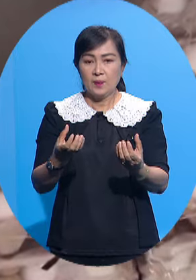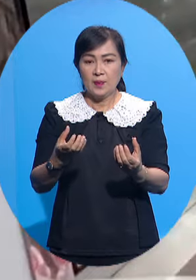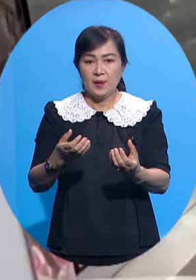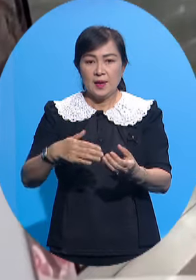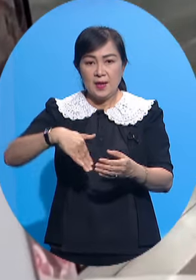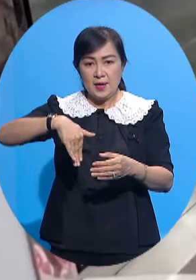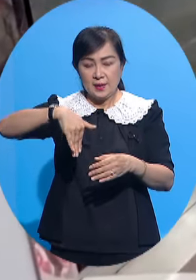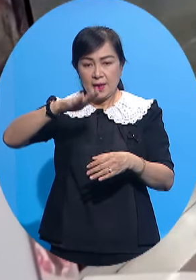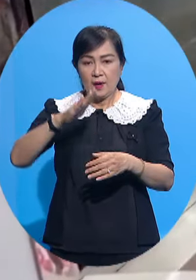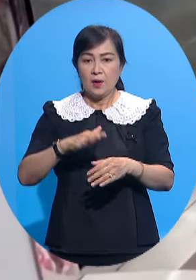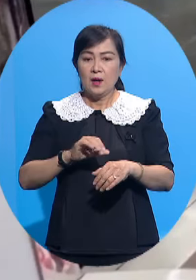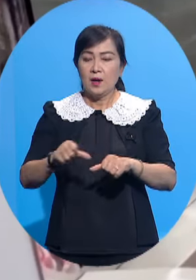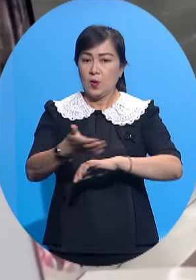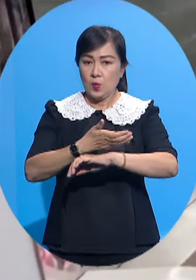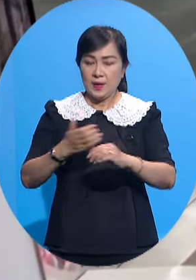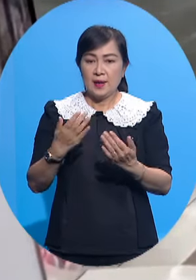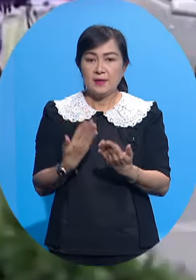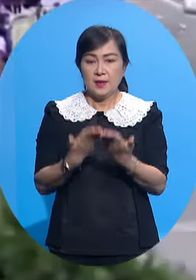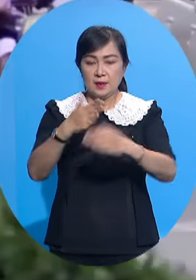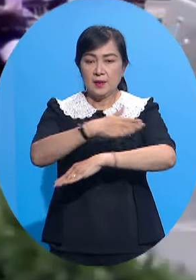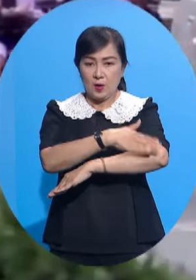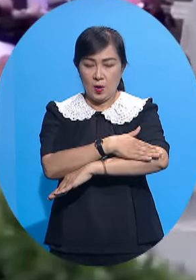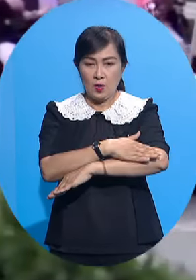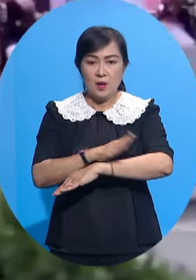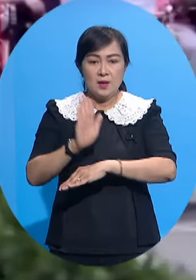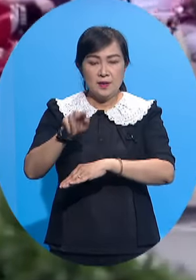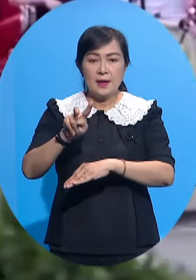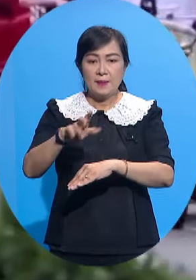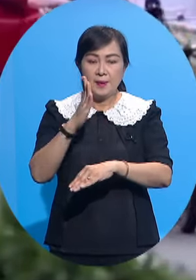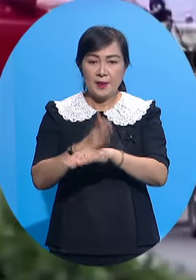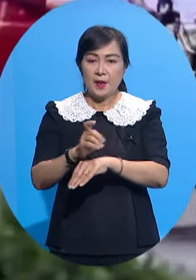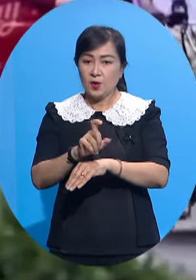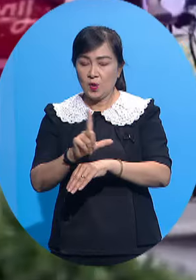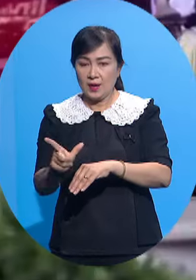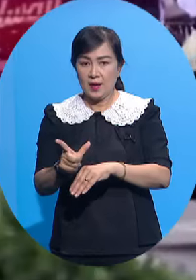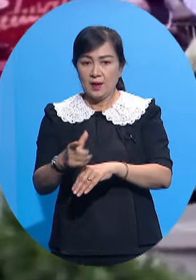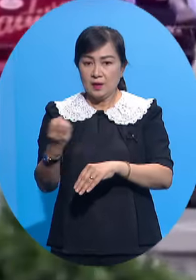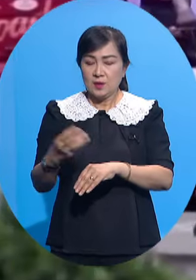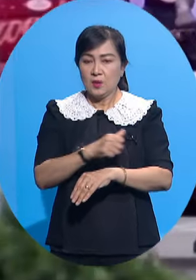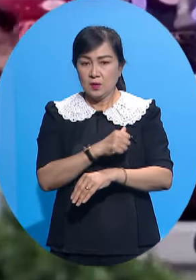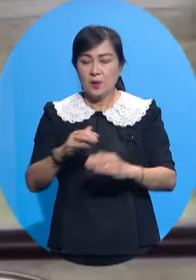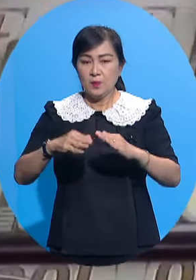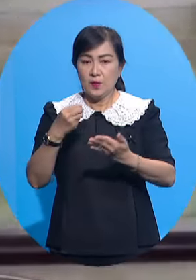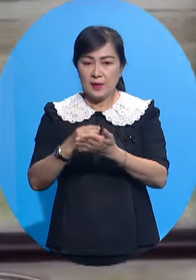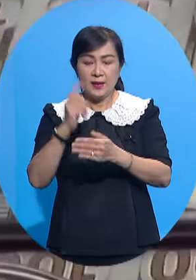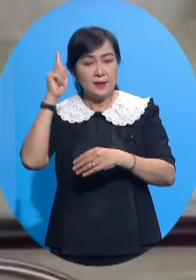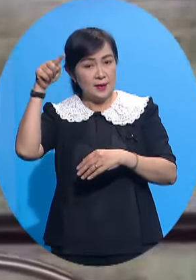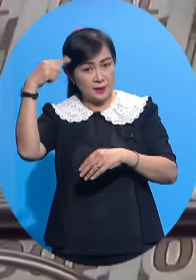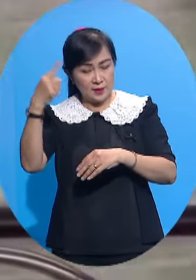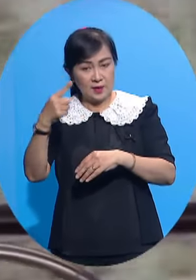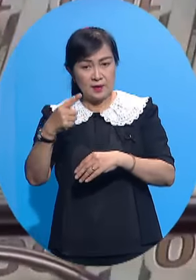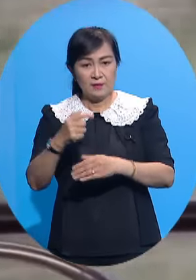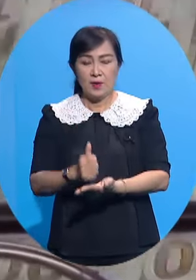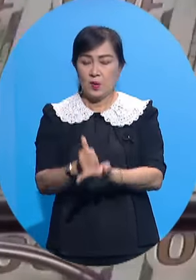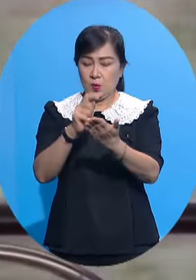trên phạm vi liên bang. Bà cũng đề xuất hỗ trợ thanh toán trước 25.000 đô la Mỹ cho một số người mua nhà lần đầu và các ưu